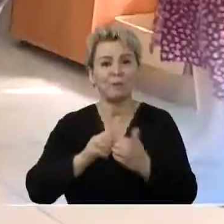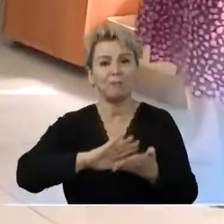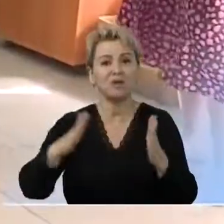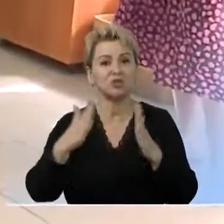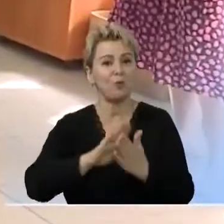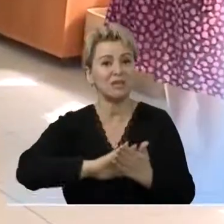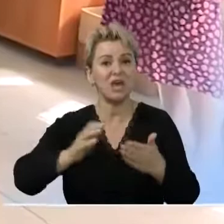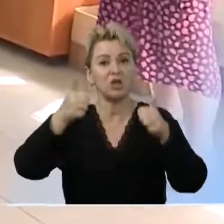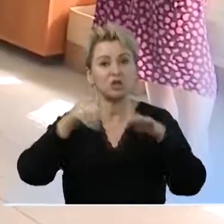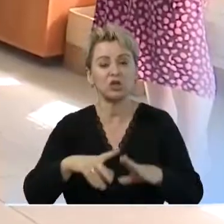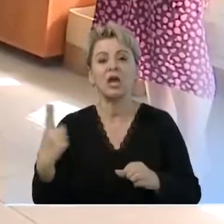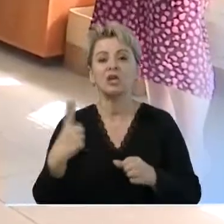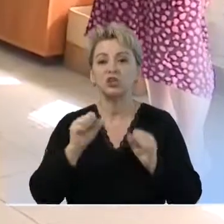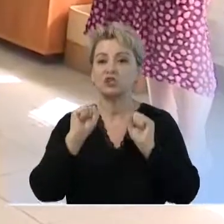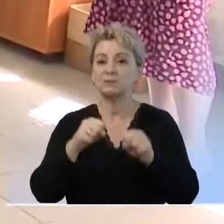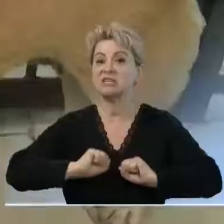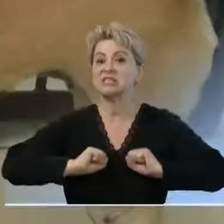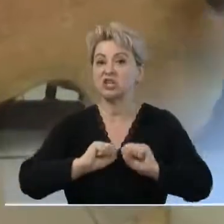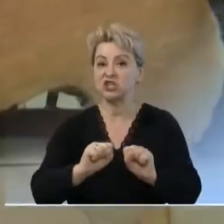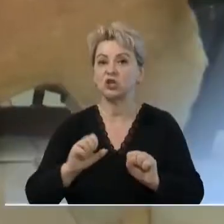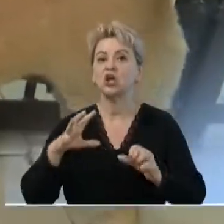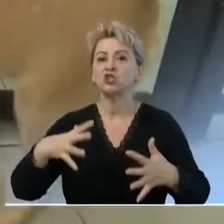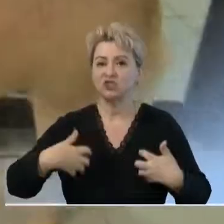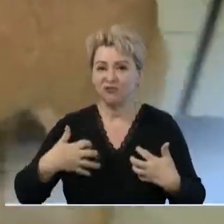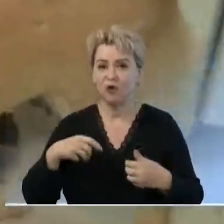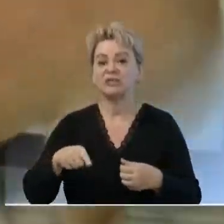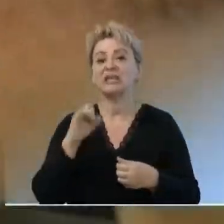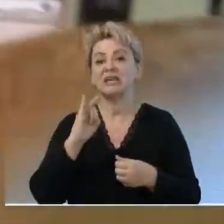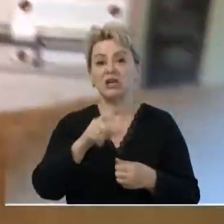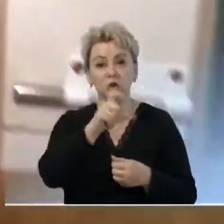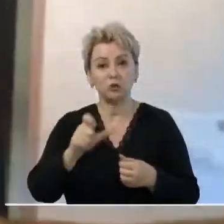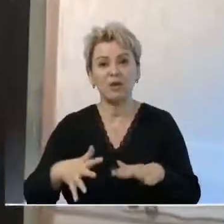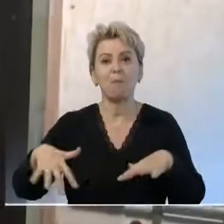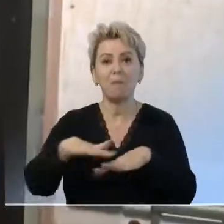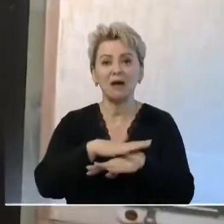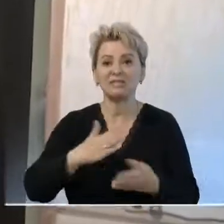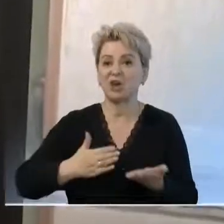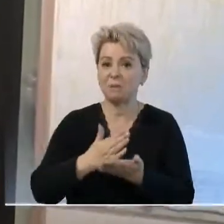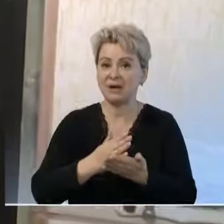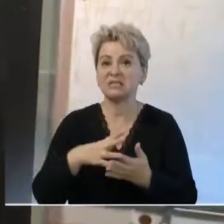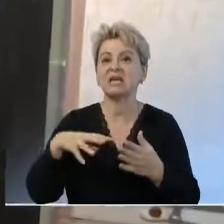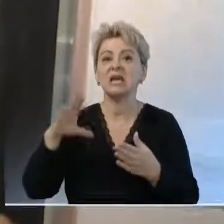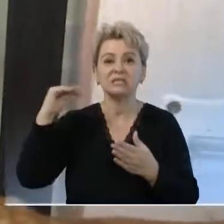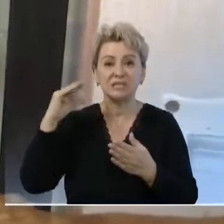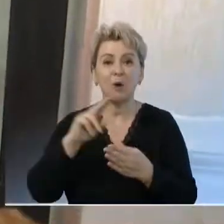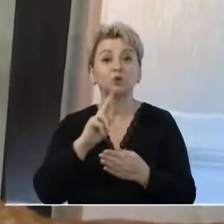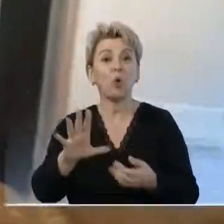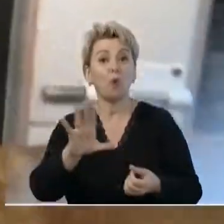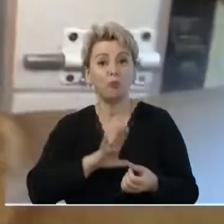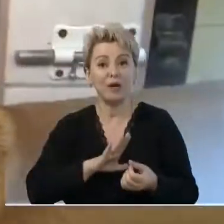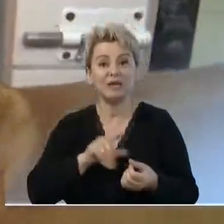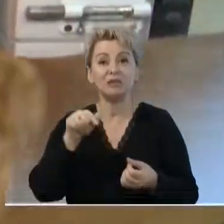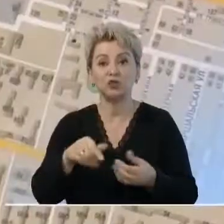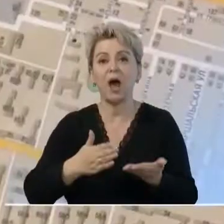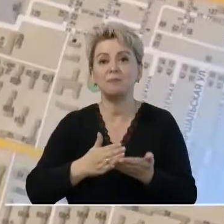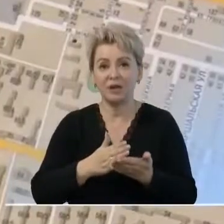не решают. И единственный способ защитить и животных, и горожан – массовая стерилизация собак. Те, кто побывал на операционном